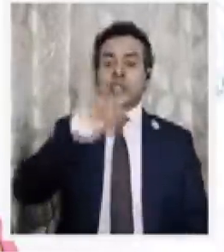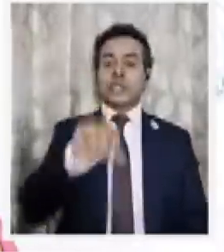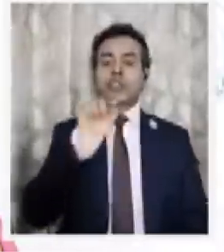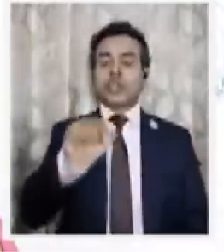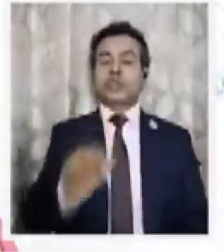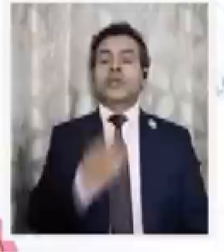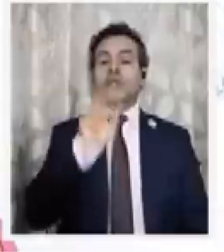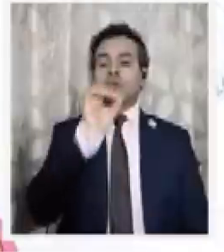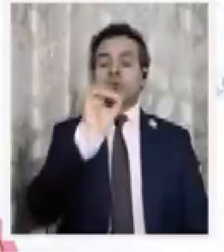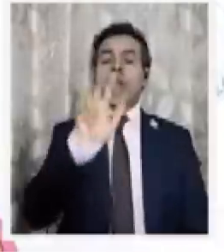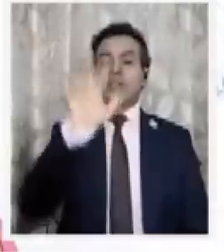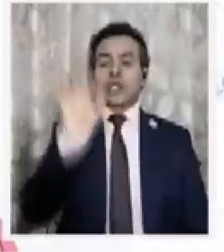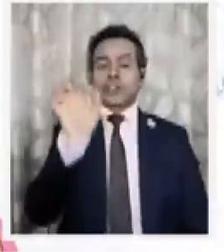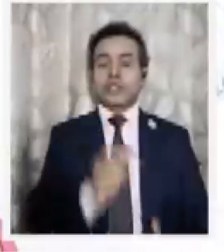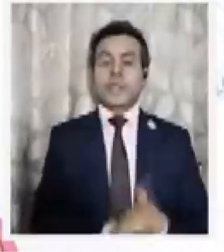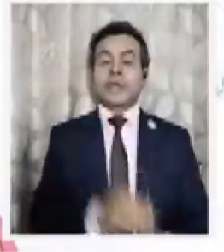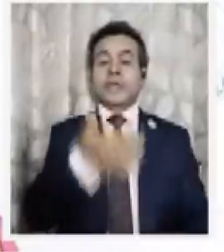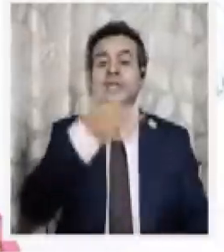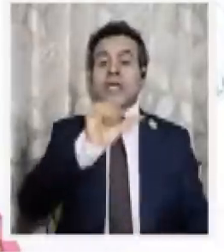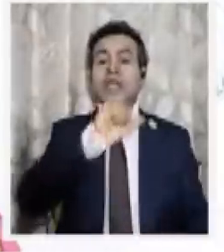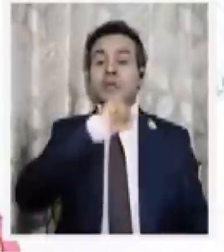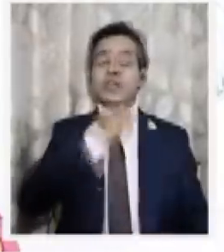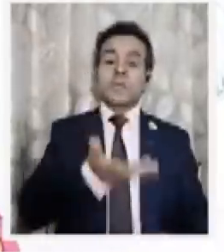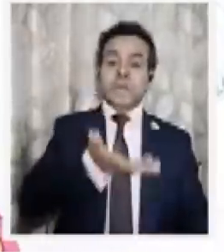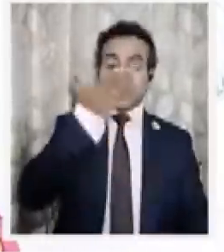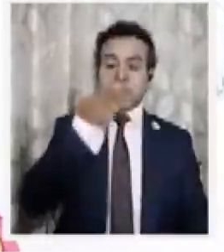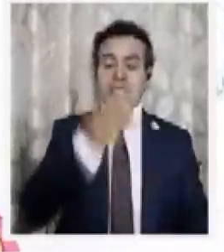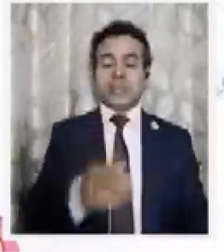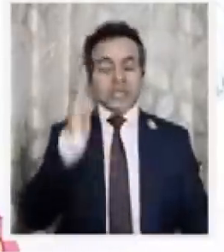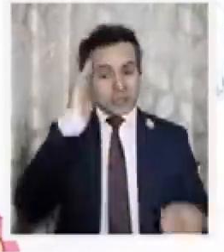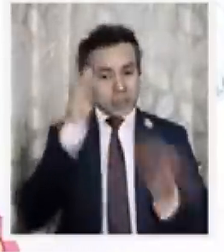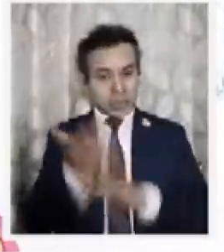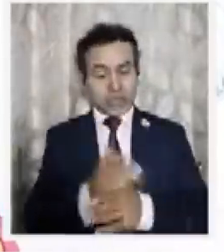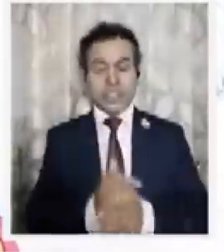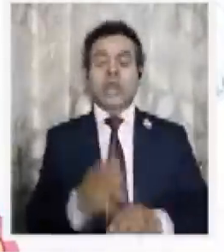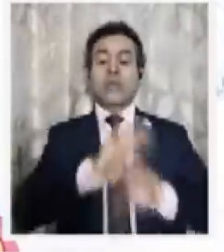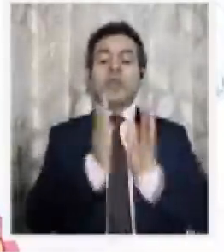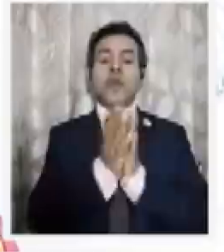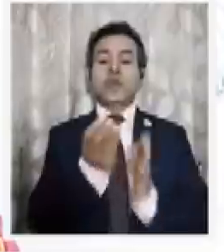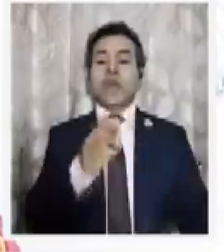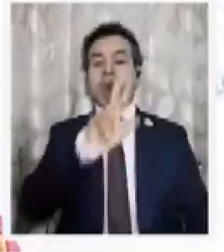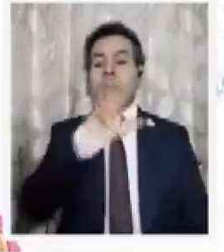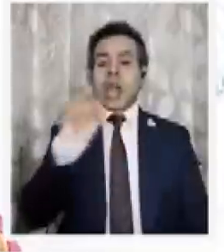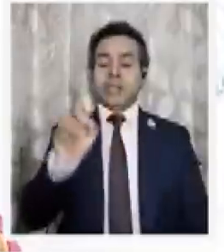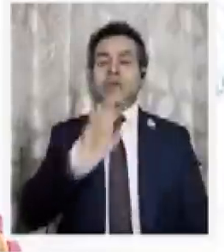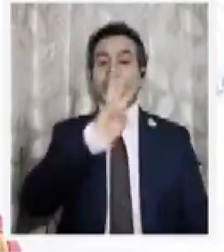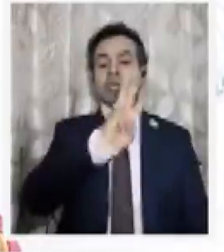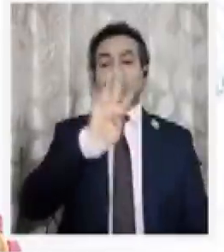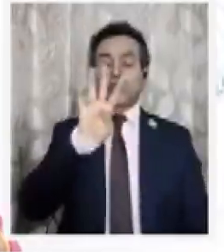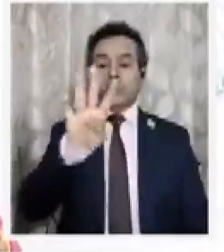29.08%, এবং ষাটার্ধ ব্যক্তি যারা মৃত্যুবরণ করেছেন তাদের সংখ্যা হলো 834 জন,